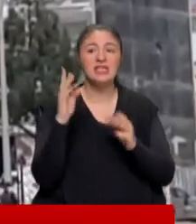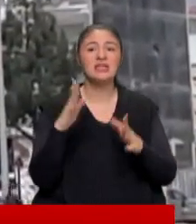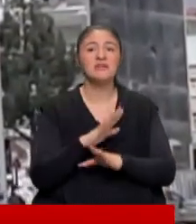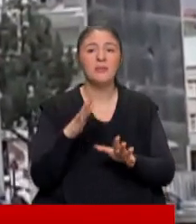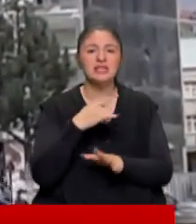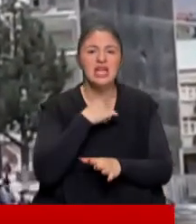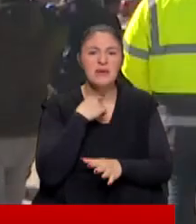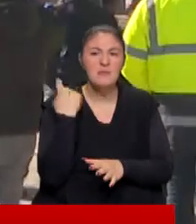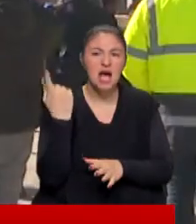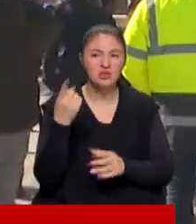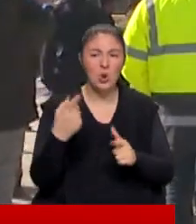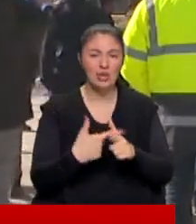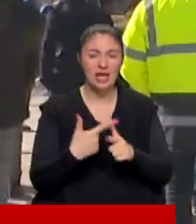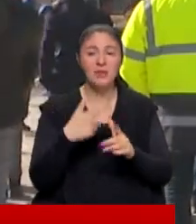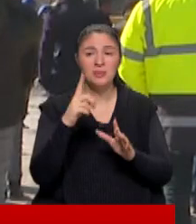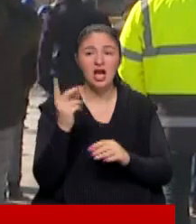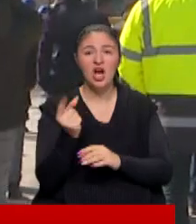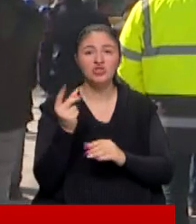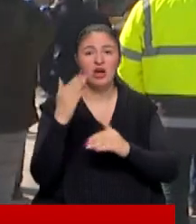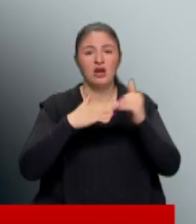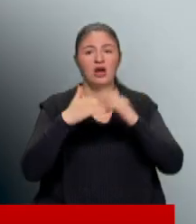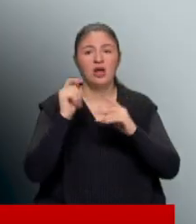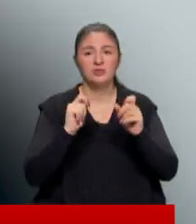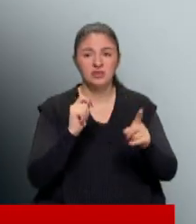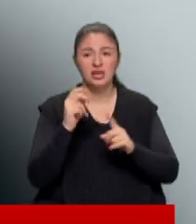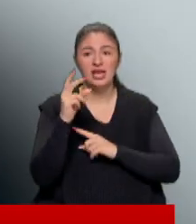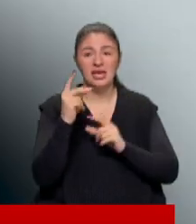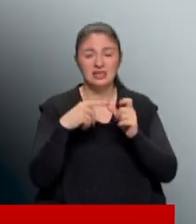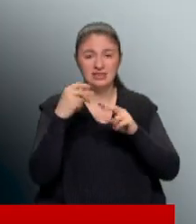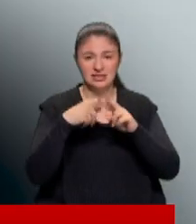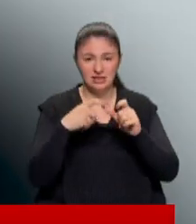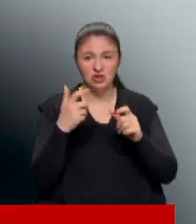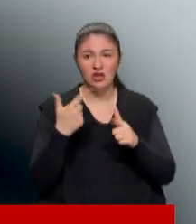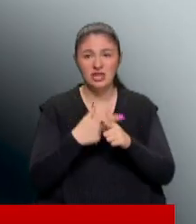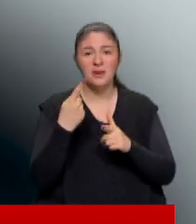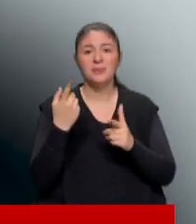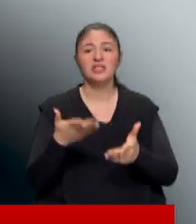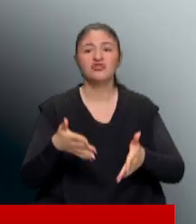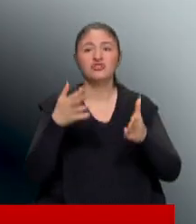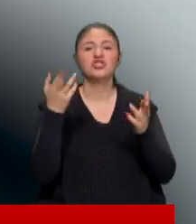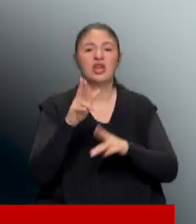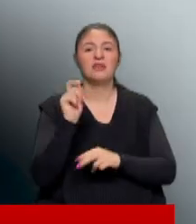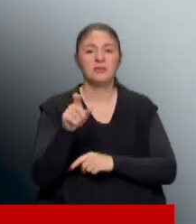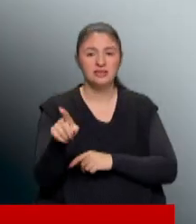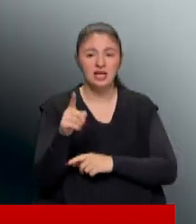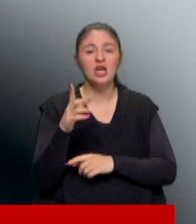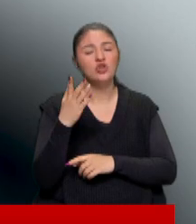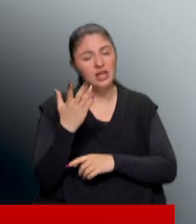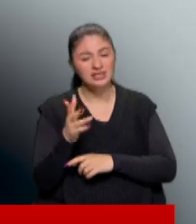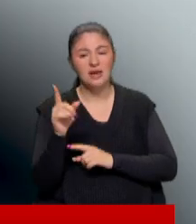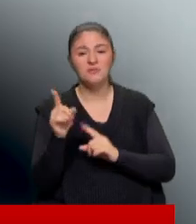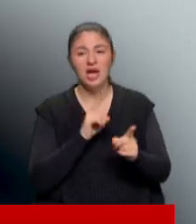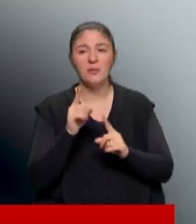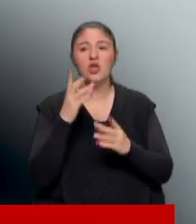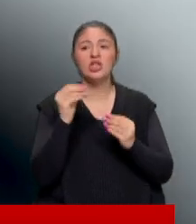Yıkılmaması zaten imkansızdı o otelin. Bir de kaçak kat çekilmişti. İSİAS'ta bir cinayet işlenmiştir. Dolayısıyla yargılama